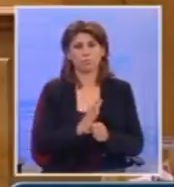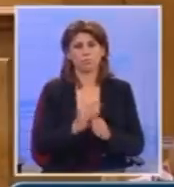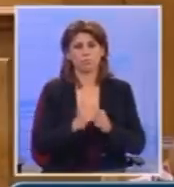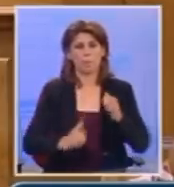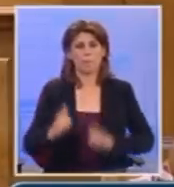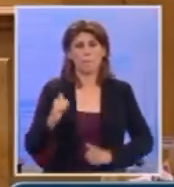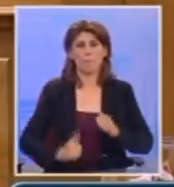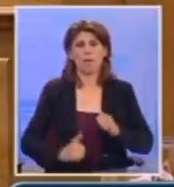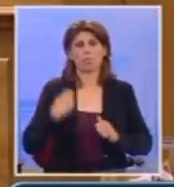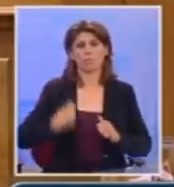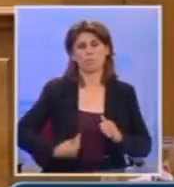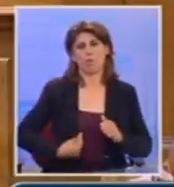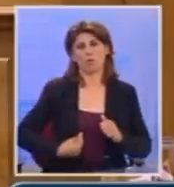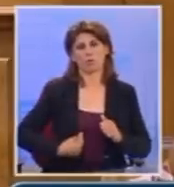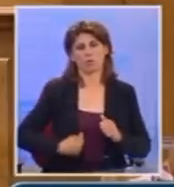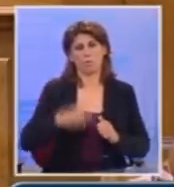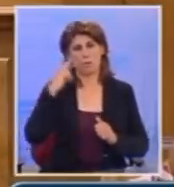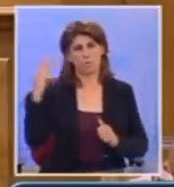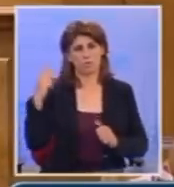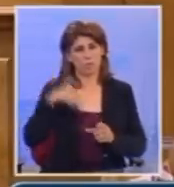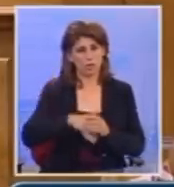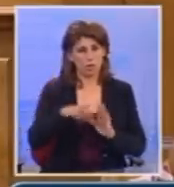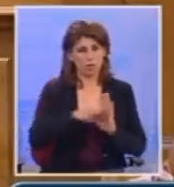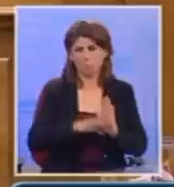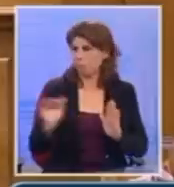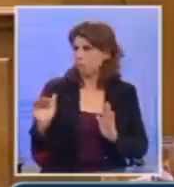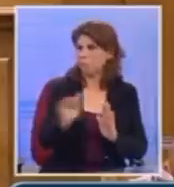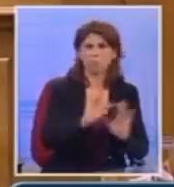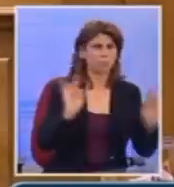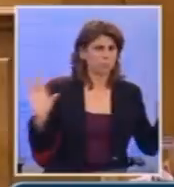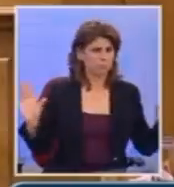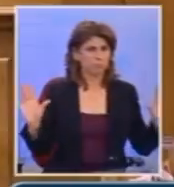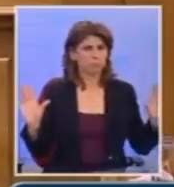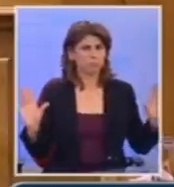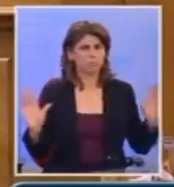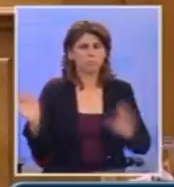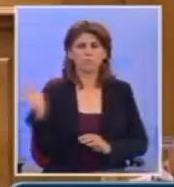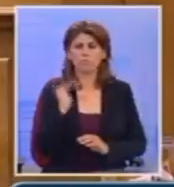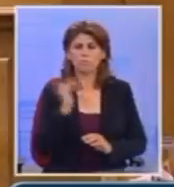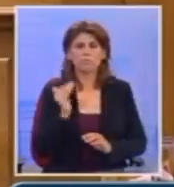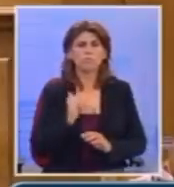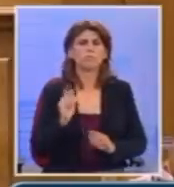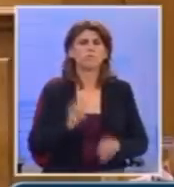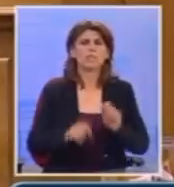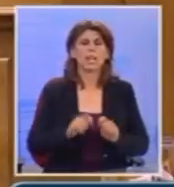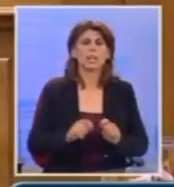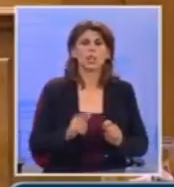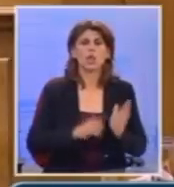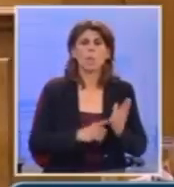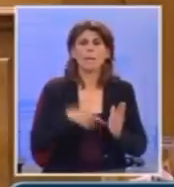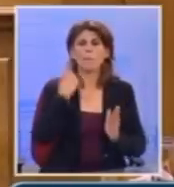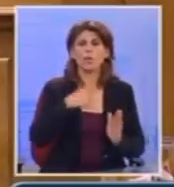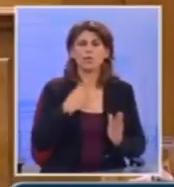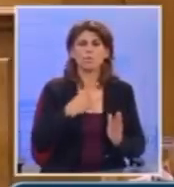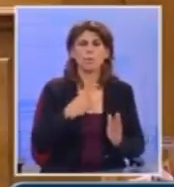Πανεπιστήμιου. Φτιάχνουν δικούς εσωτερικούς κανονισμούς χωρίς να ρωτάνε κανέναν, σπέβδουν να συστήσουν νομικά πρόσωπα ιδιωτικού δικαίου ώστε να